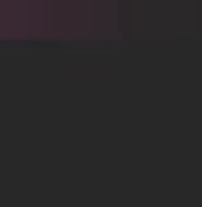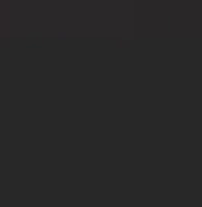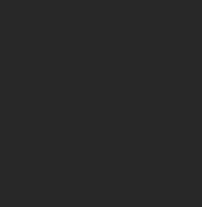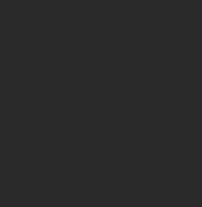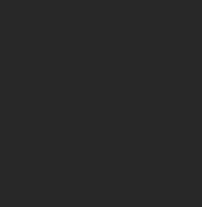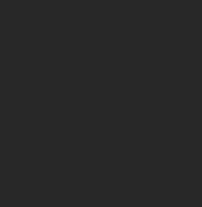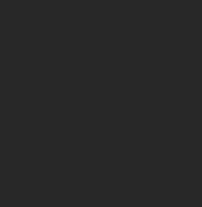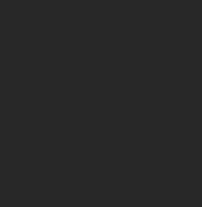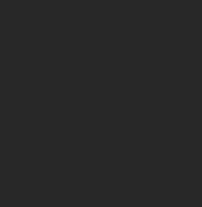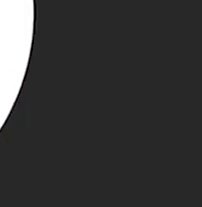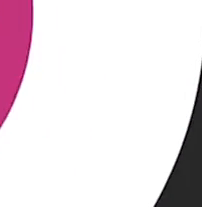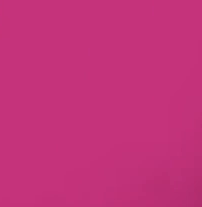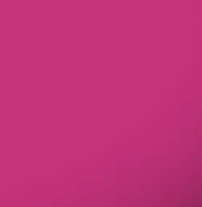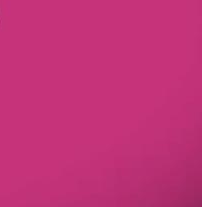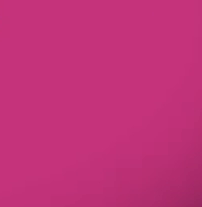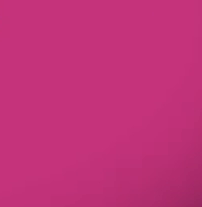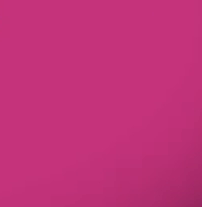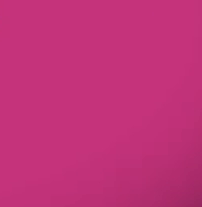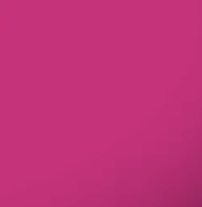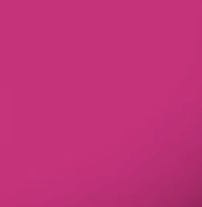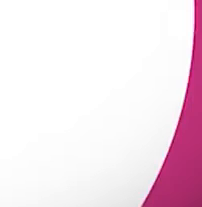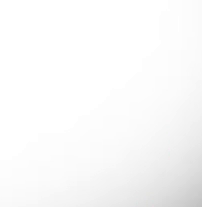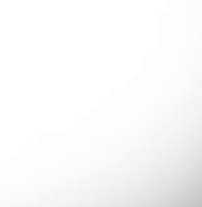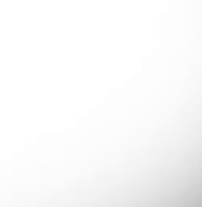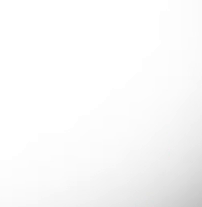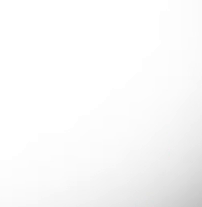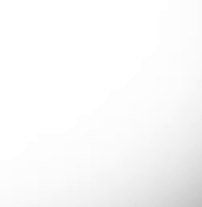Re, visi ēters ir te!